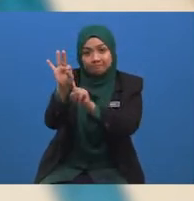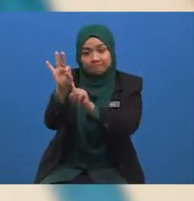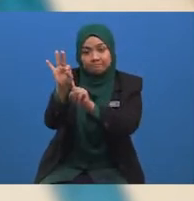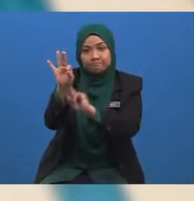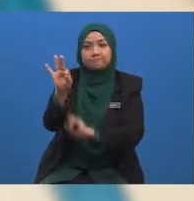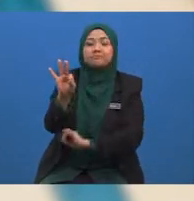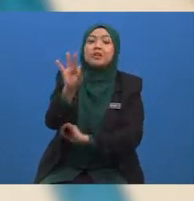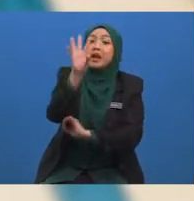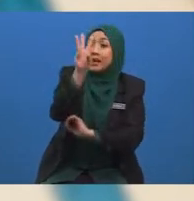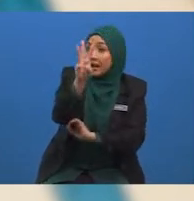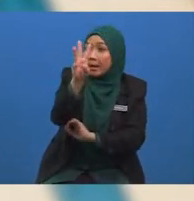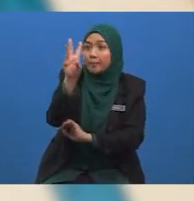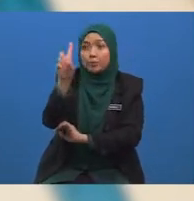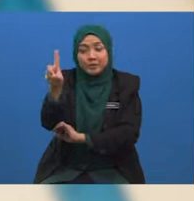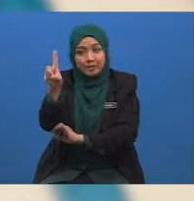59,